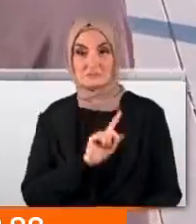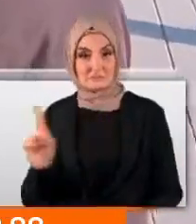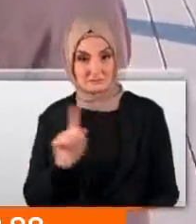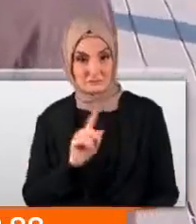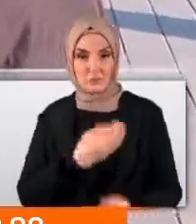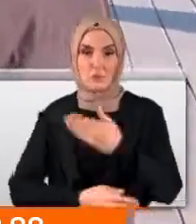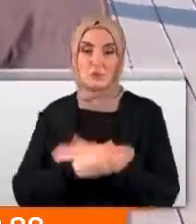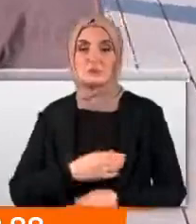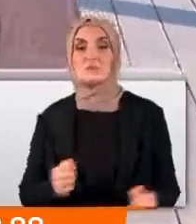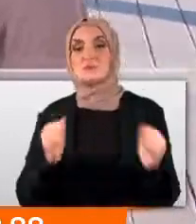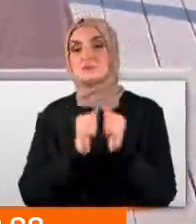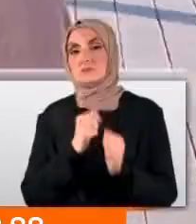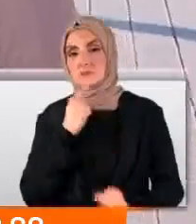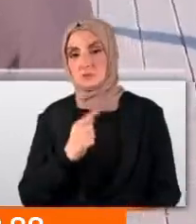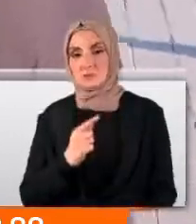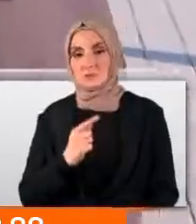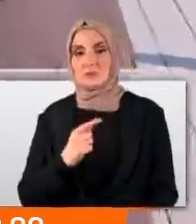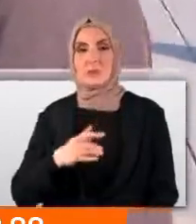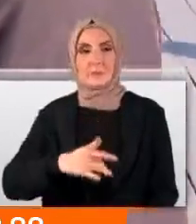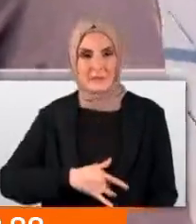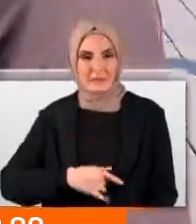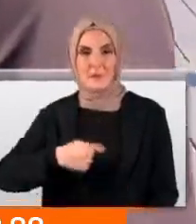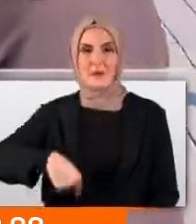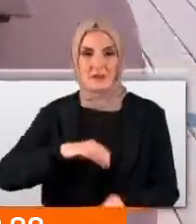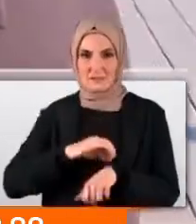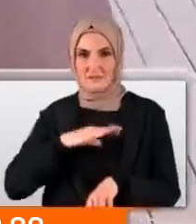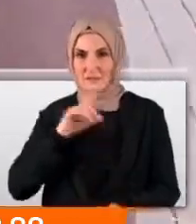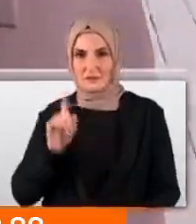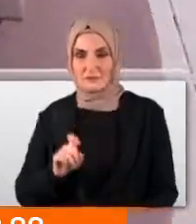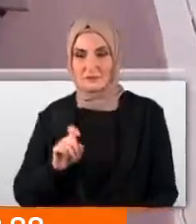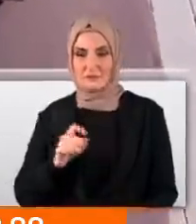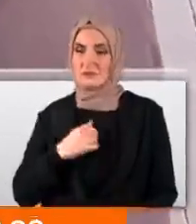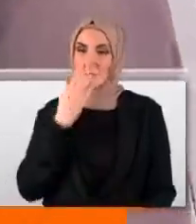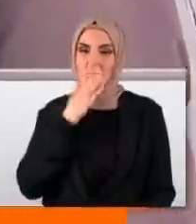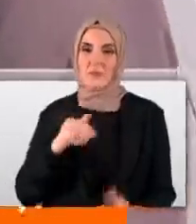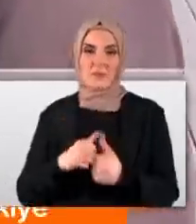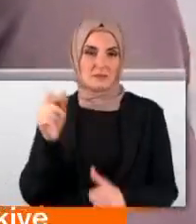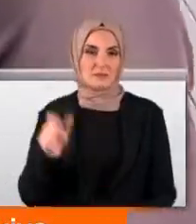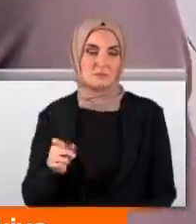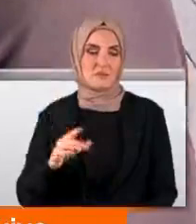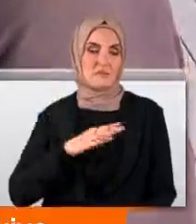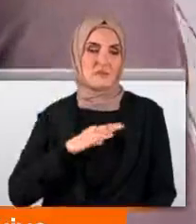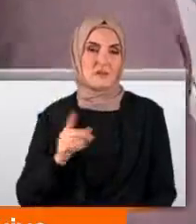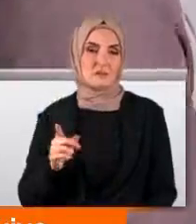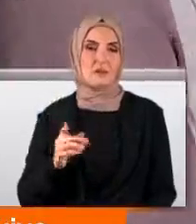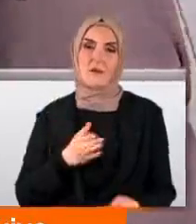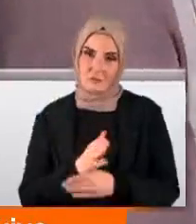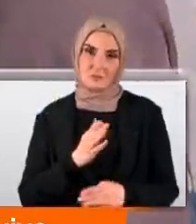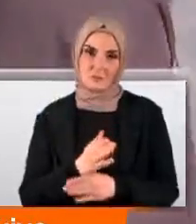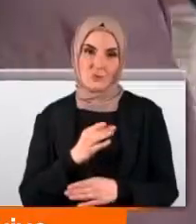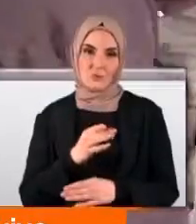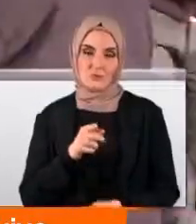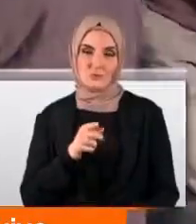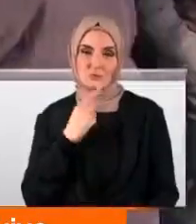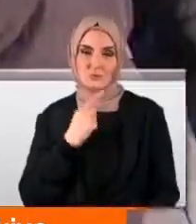Peki sizin mide bağırsak hastalığınız oluyor mu? Yaşıyor musunuz? Yok, bende yok. Eşimde oluyor. İşte bak ya, bu demek ortaya doğruymuş. Aynen öyle.